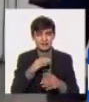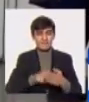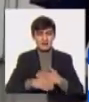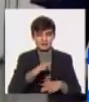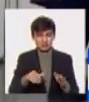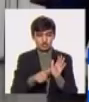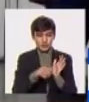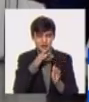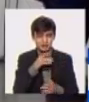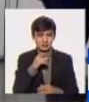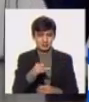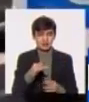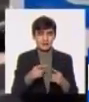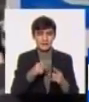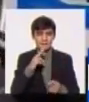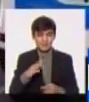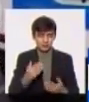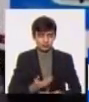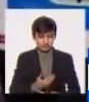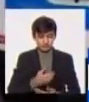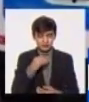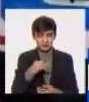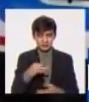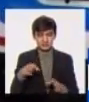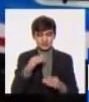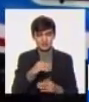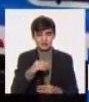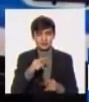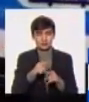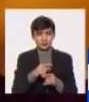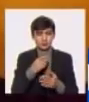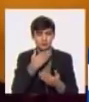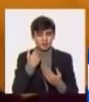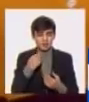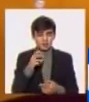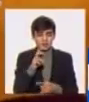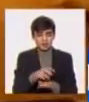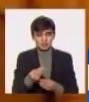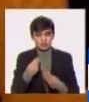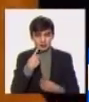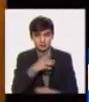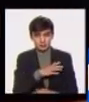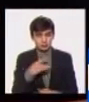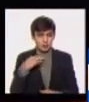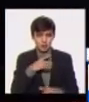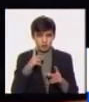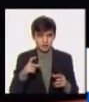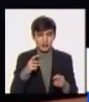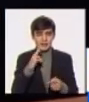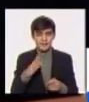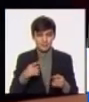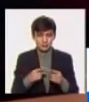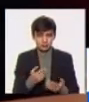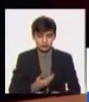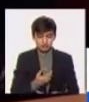снимает жилье. Раньше перебивалась случайными заработками, теперь и их нет. Многие на квартирах живут, нечем